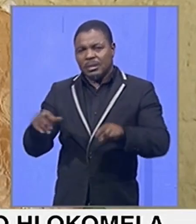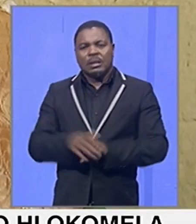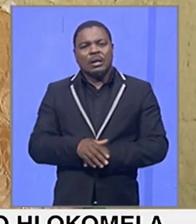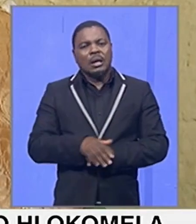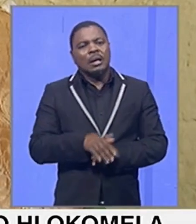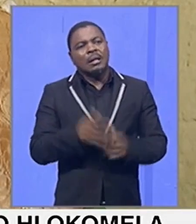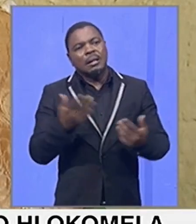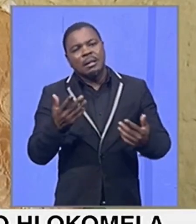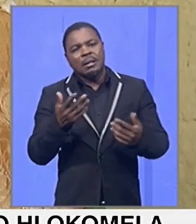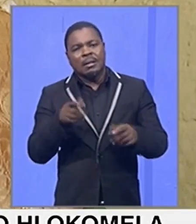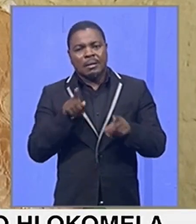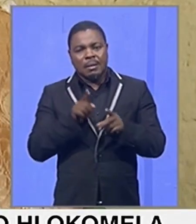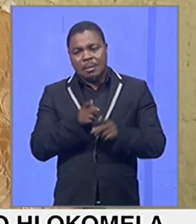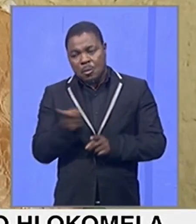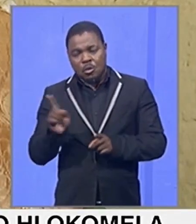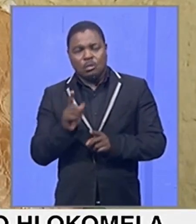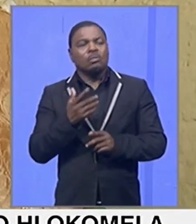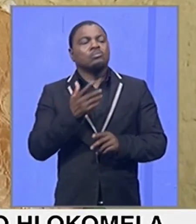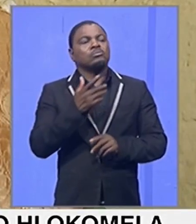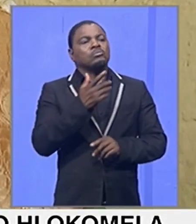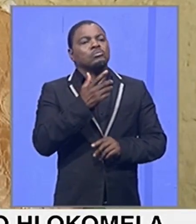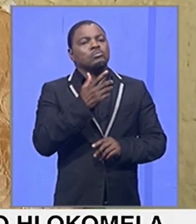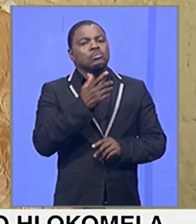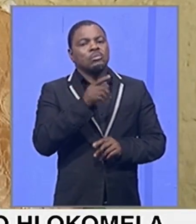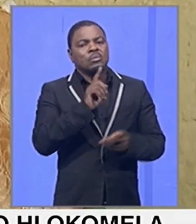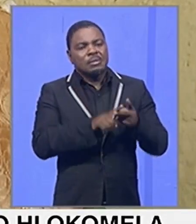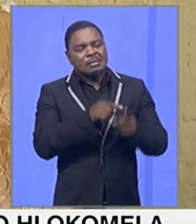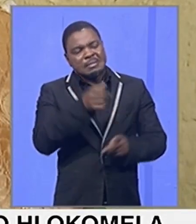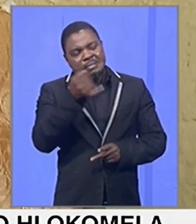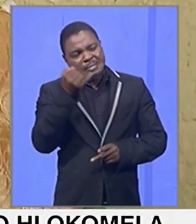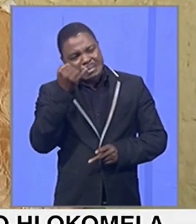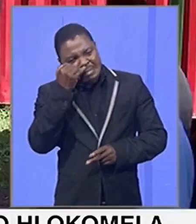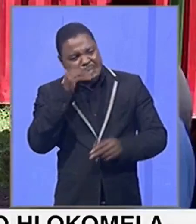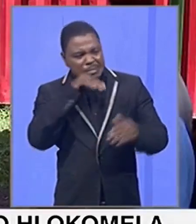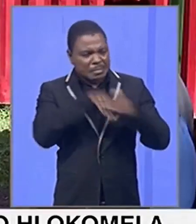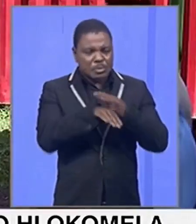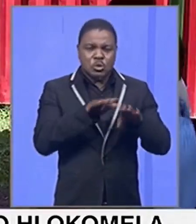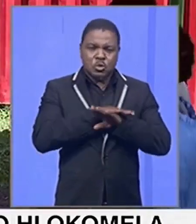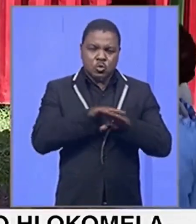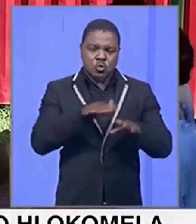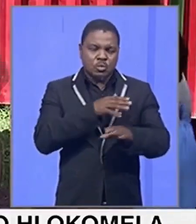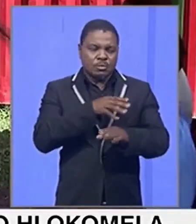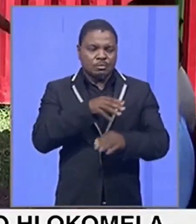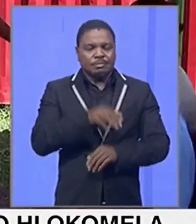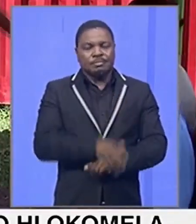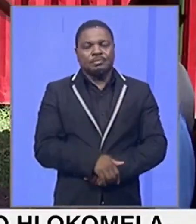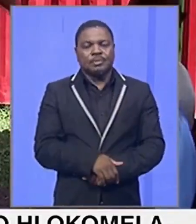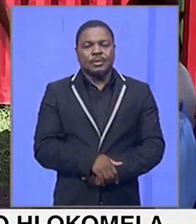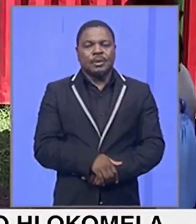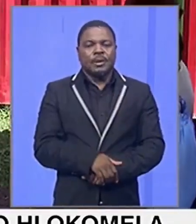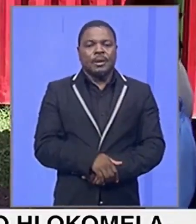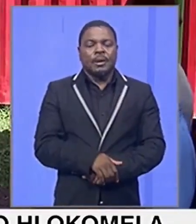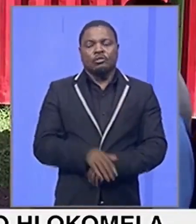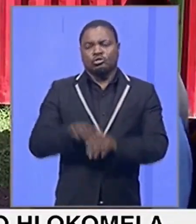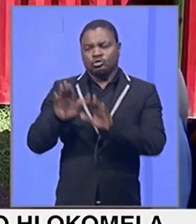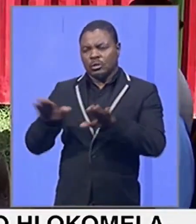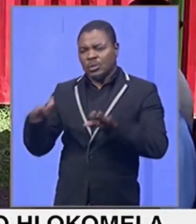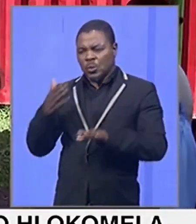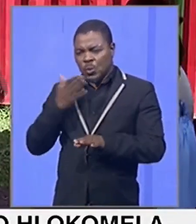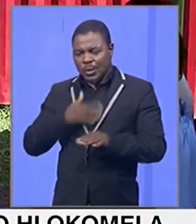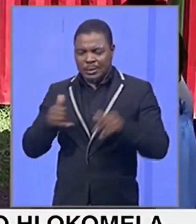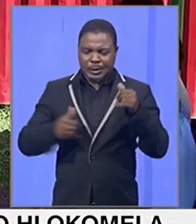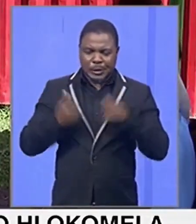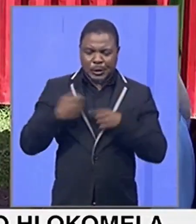tsena thata kana ba ska ba tsena mo kgang ya diritibatsi. Le ge bana ba dula ba nyaka go ithabiša ka se le